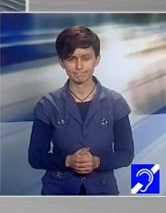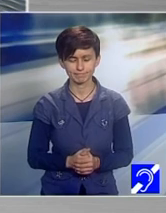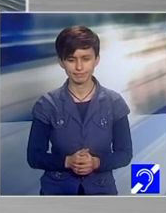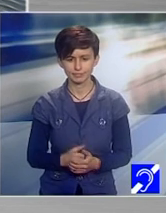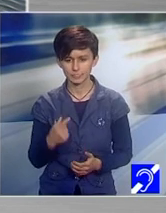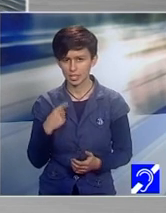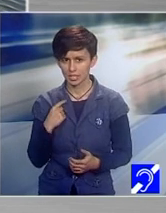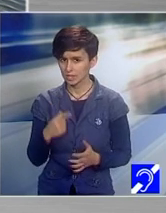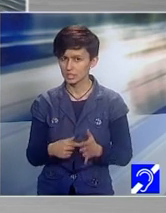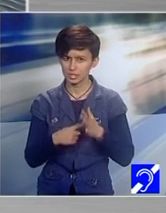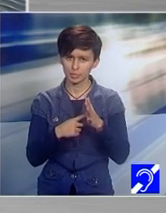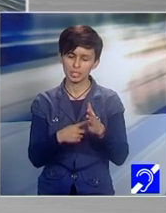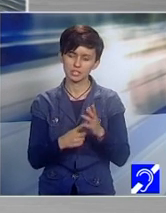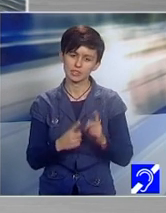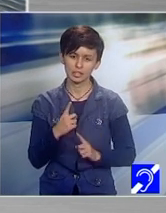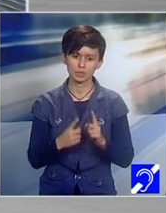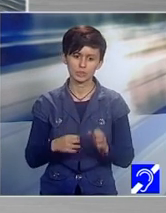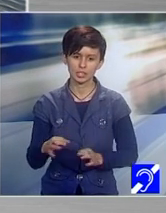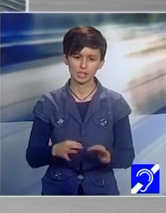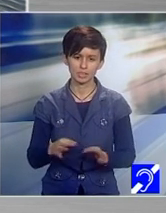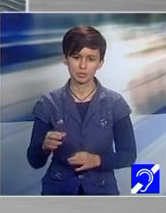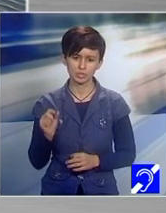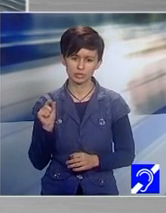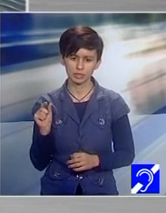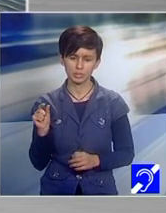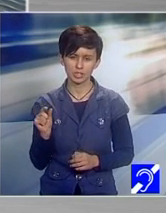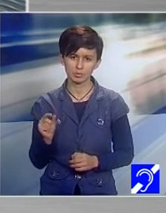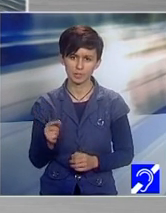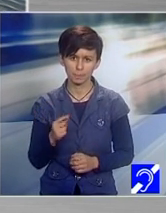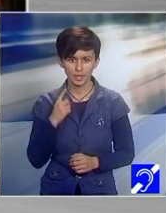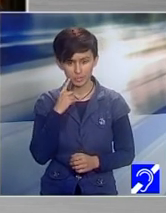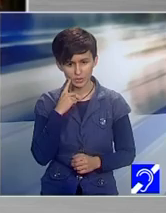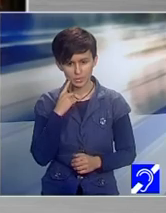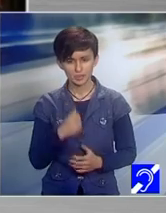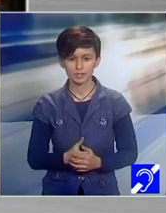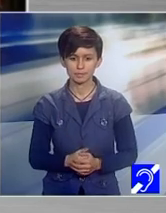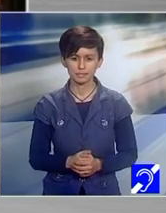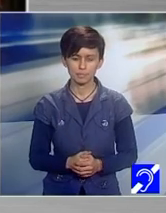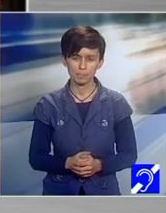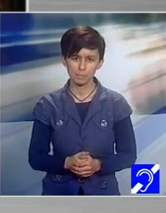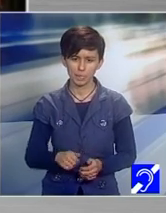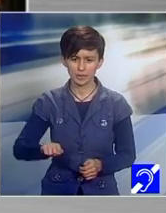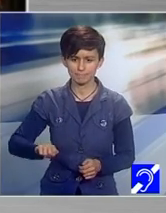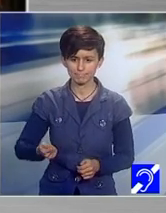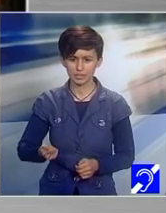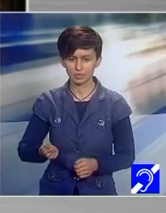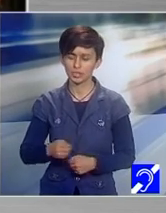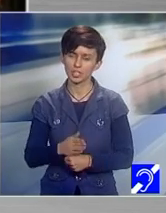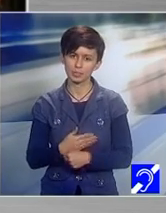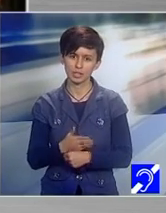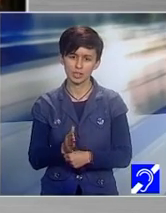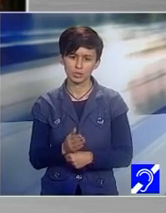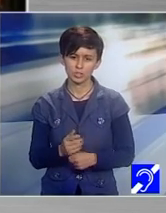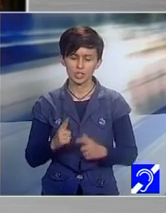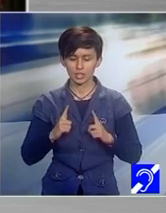Sunt promovate câteva măsuri minime, spuneam, de cum bun simț. Cum ar fi? Să ne închidem ușa la intrare, atunci când suntem